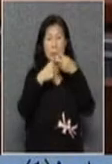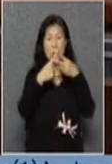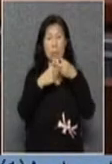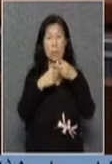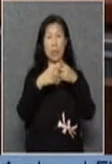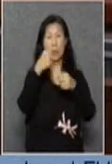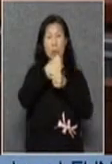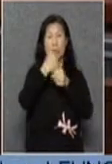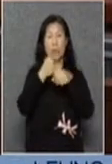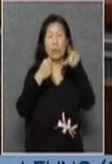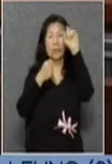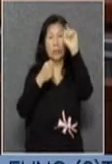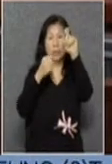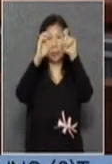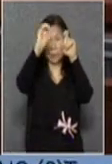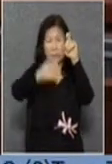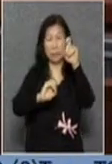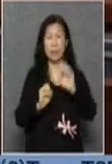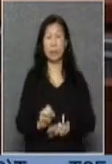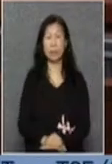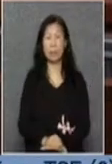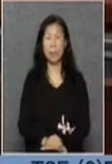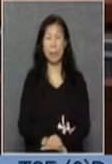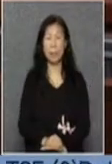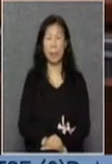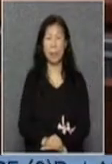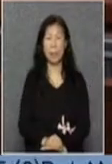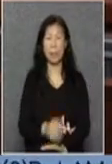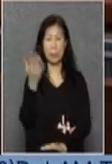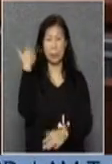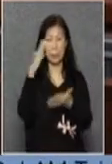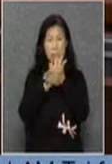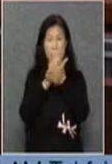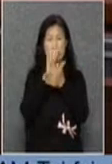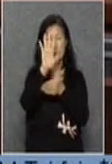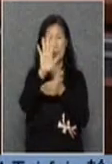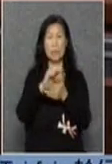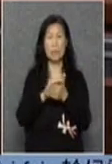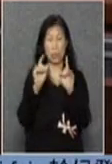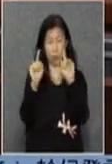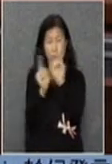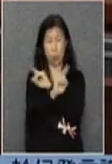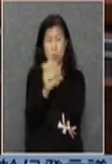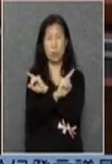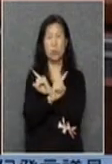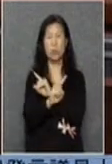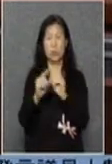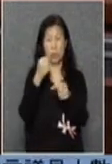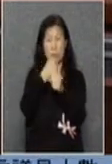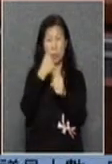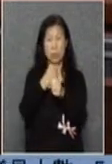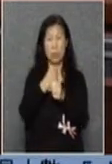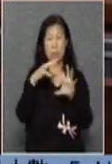9%。咁即係話咧，其實五年前我哋嘅轉型咧係已經完